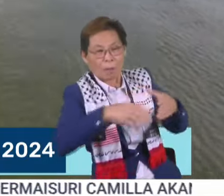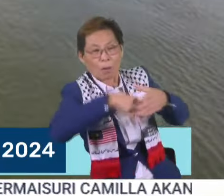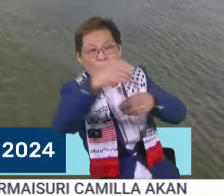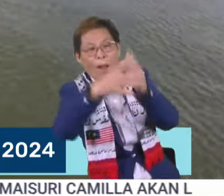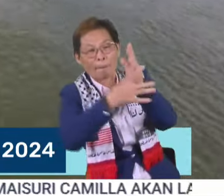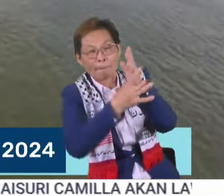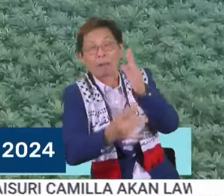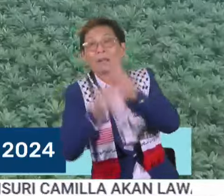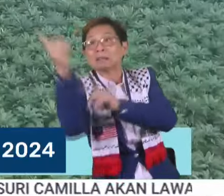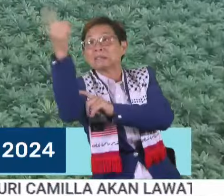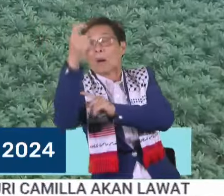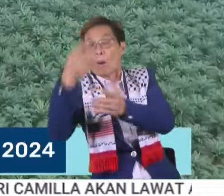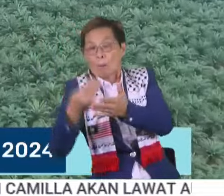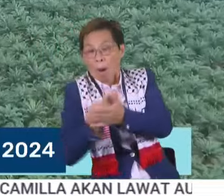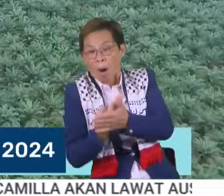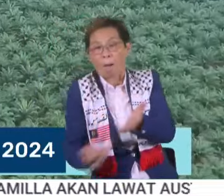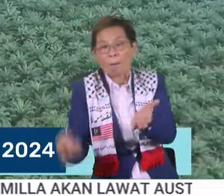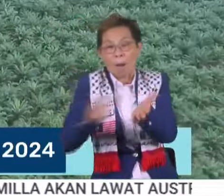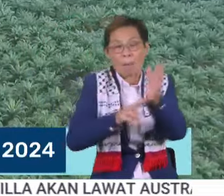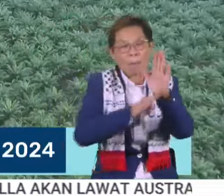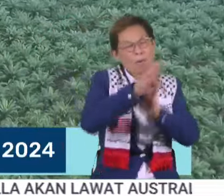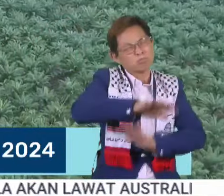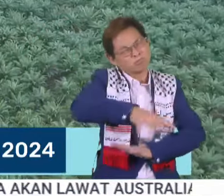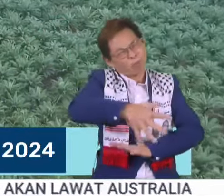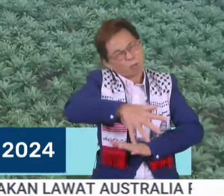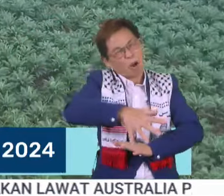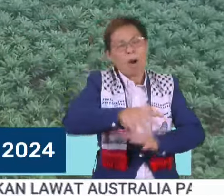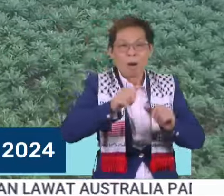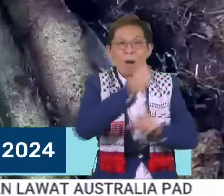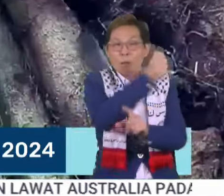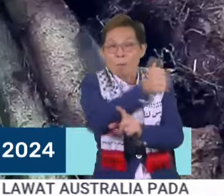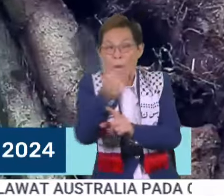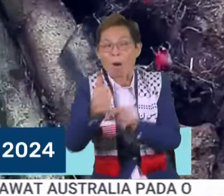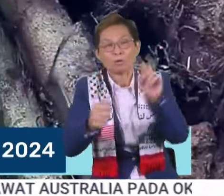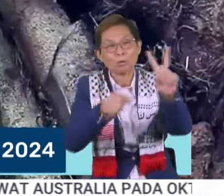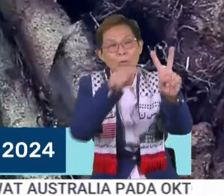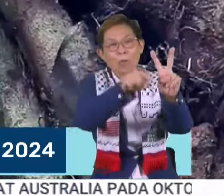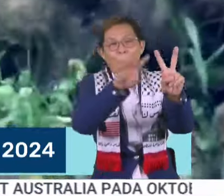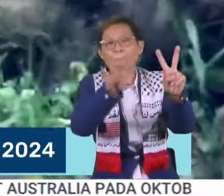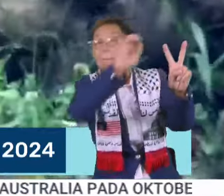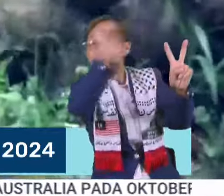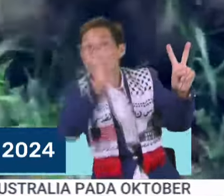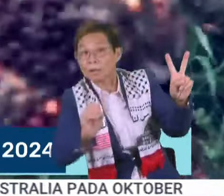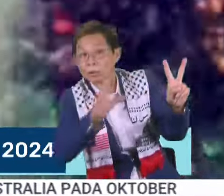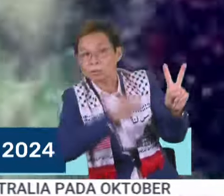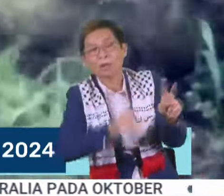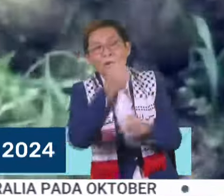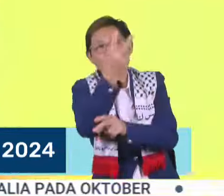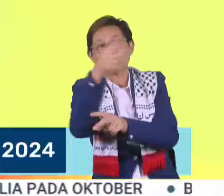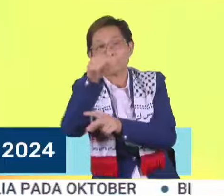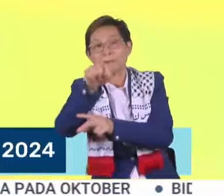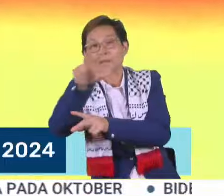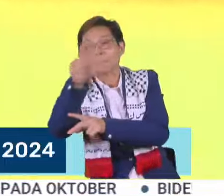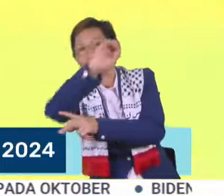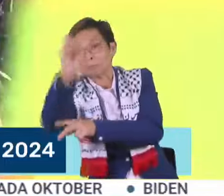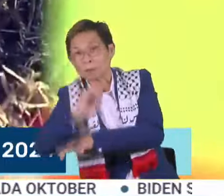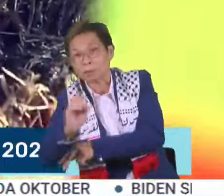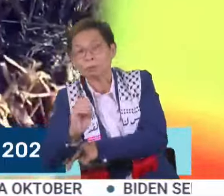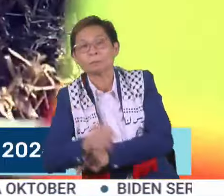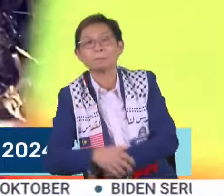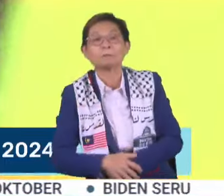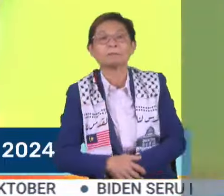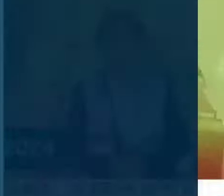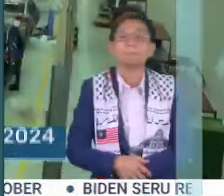pengeluaran minyak sawit mentah mencatat pertumbuhan sederhana masing-masing pada 2.4% dan 12.3%.